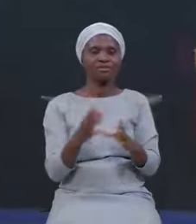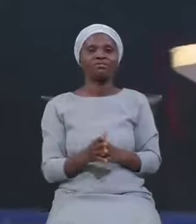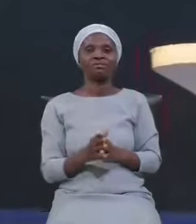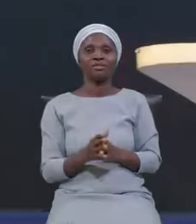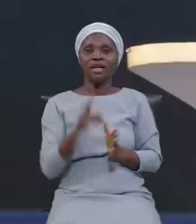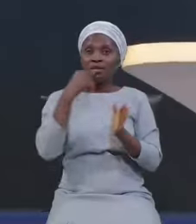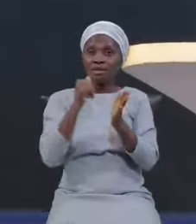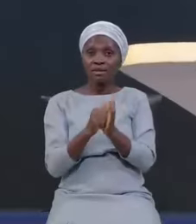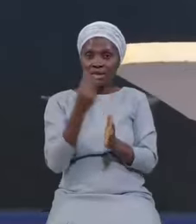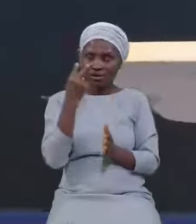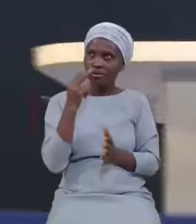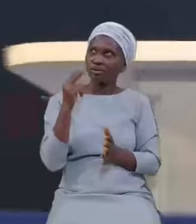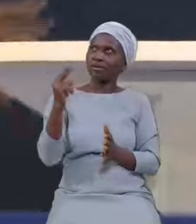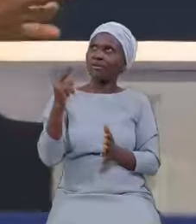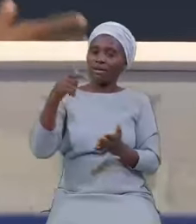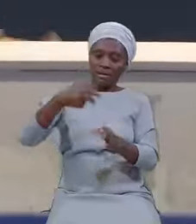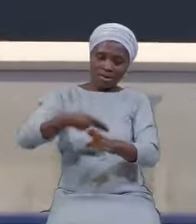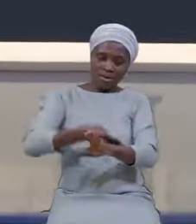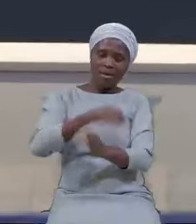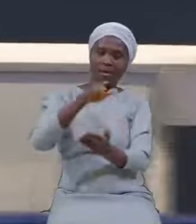de Dieu qui ôte,